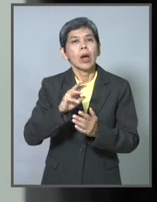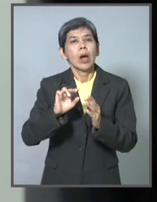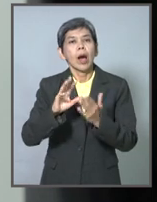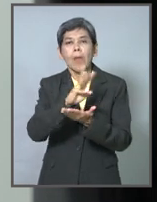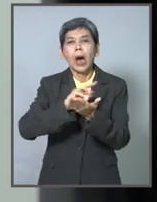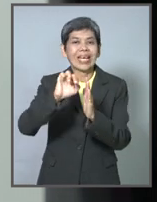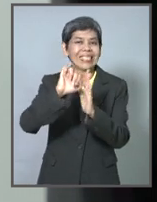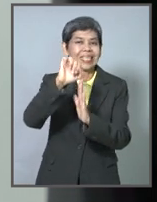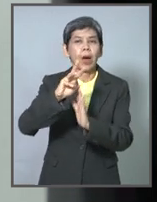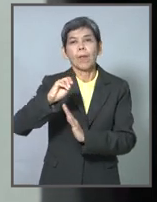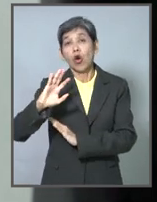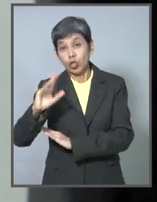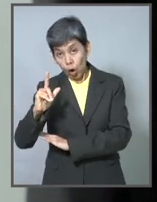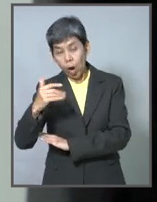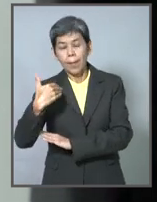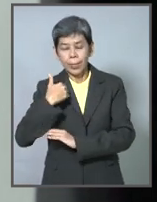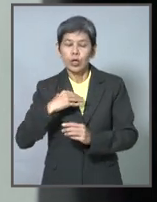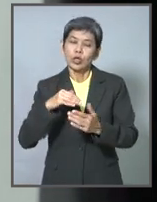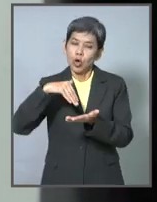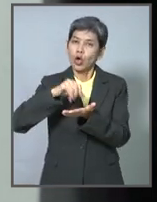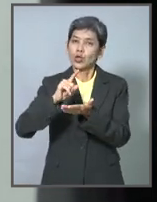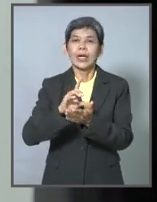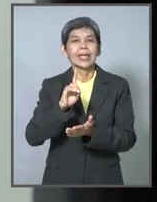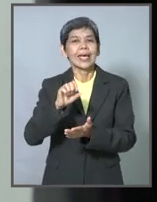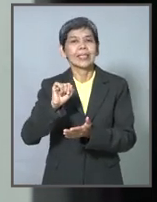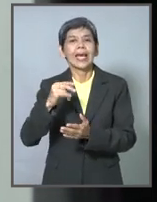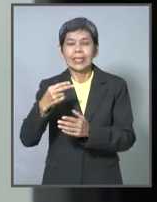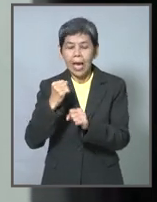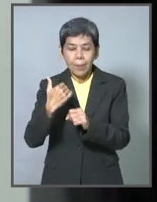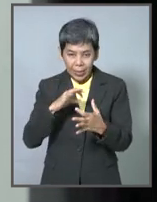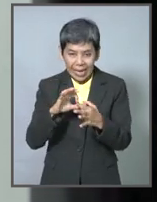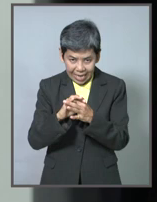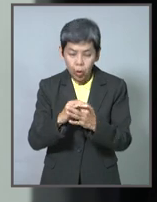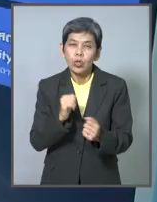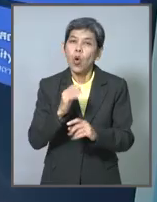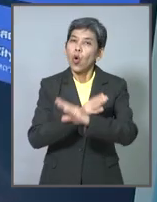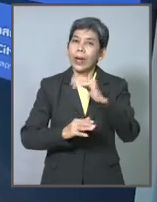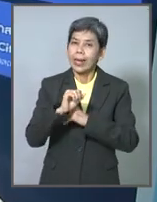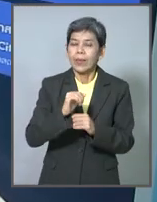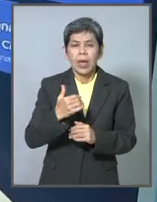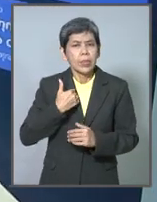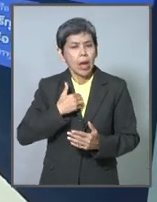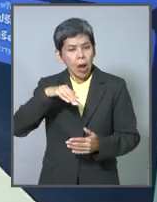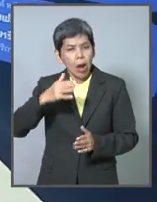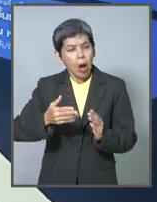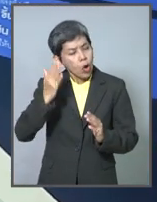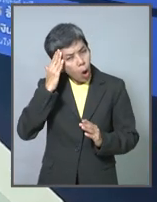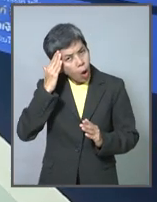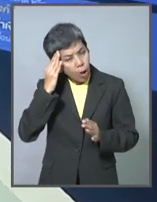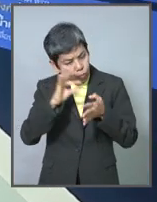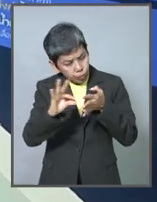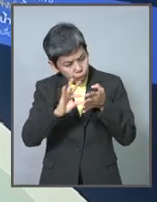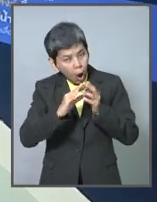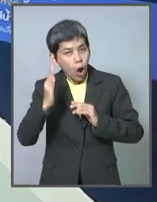เขามีศูนย์ DSS อะค่ะศูนย์อำนวยความสะดวกเด็กนักศึกษาพิการมีหอพักเด็กนักศึกษา